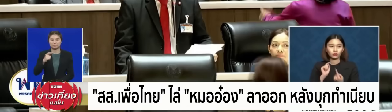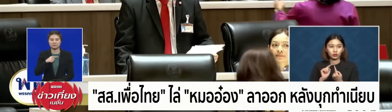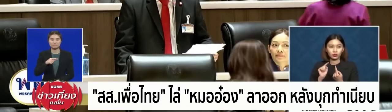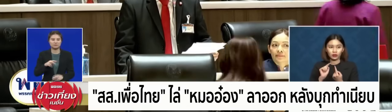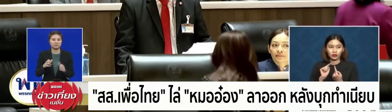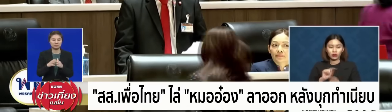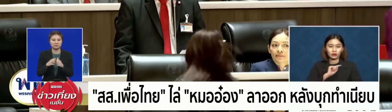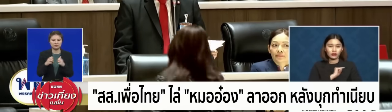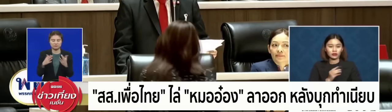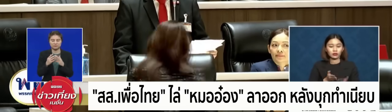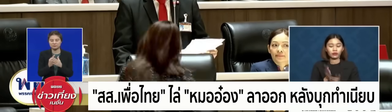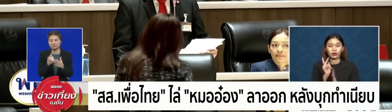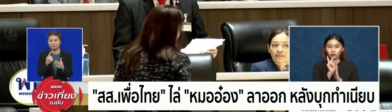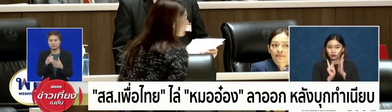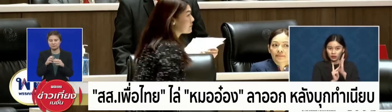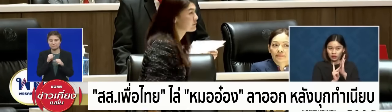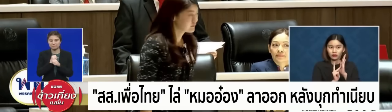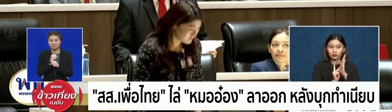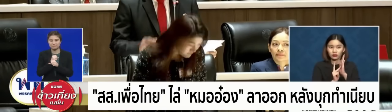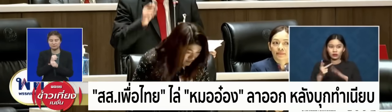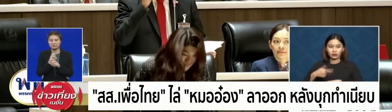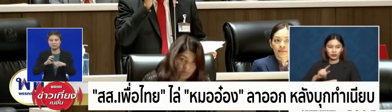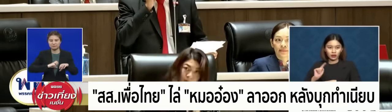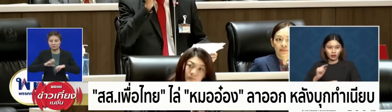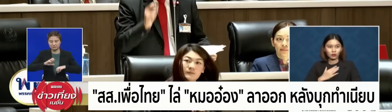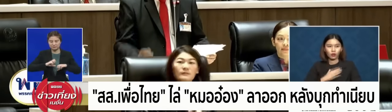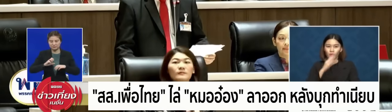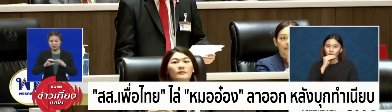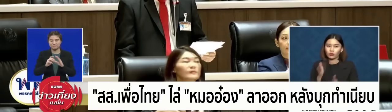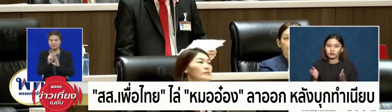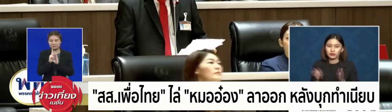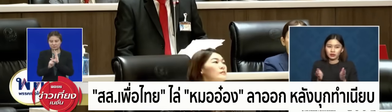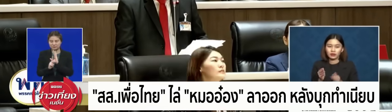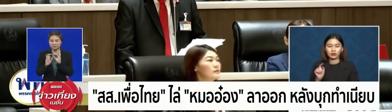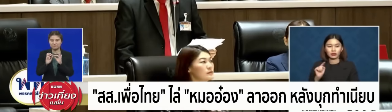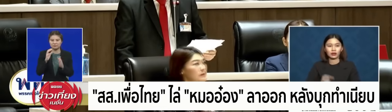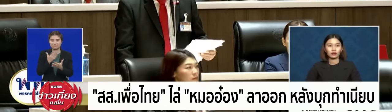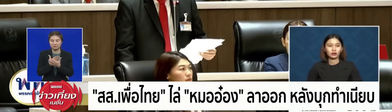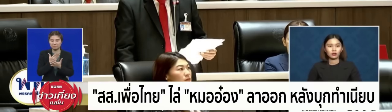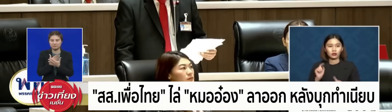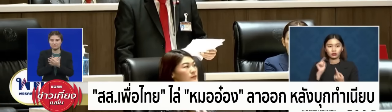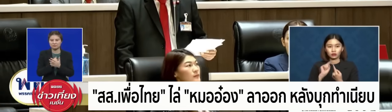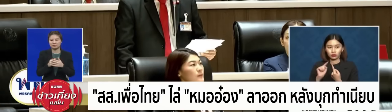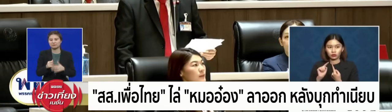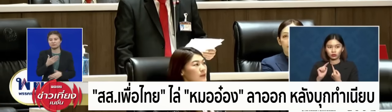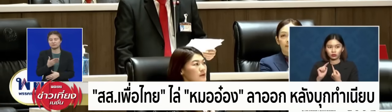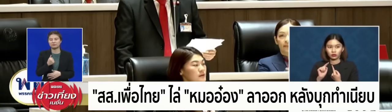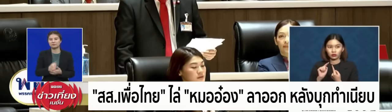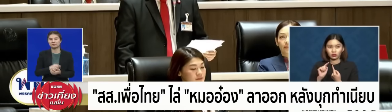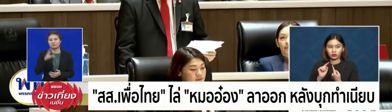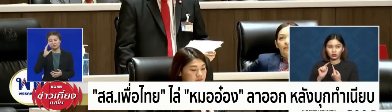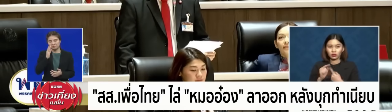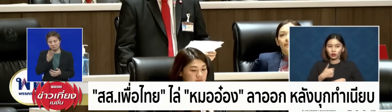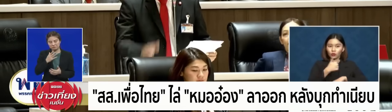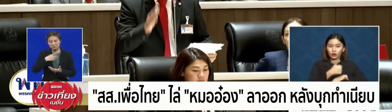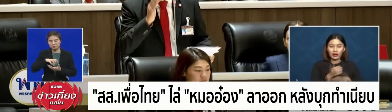กันแต่ปรากฏตัวแทนประมุขฝ่ายนิติบัญญัติบุกฝ่ายบริหารทวงถามร่างกฎหมายที่เกี่ยวข้องกับการเงินพอคุณชัยวัฒนามีพาดพิงแบบนี้